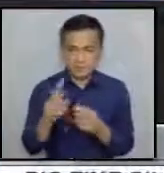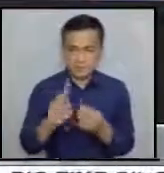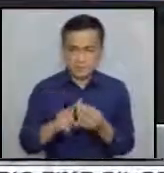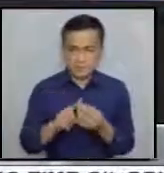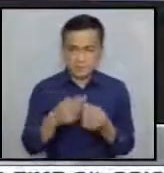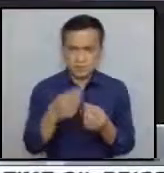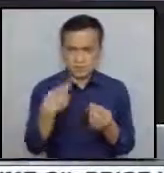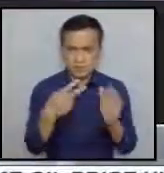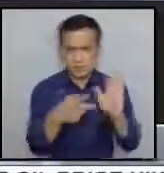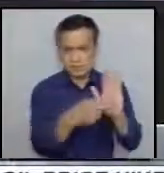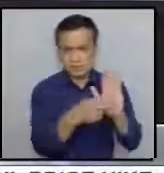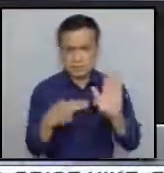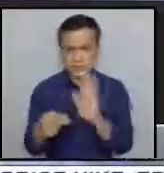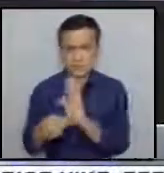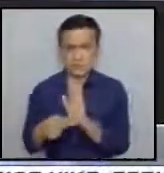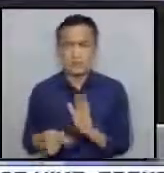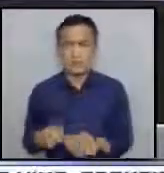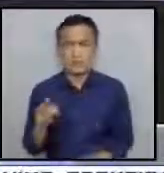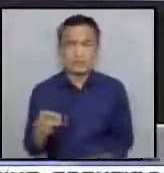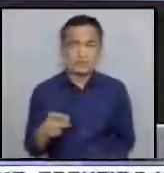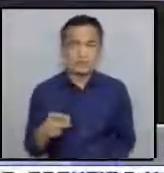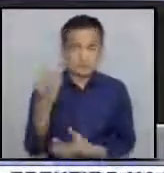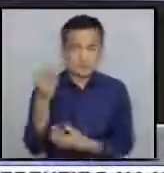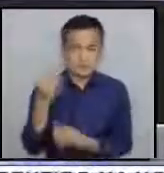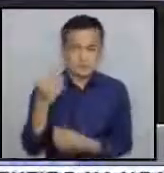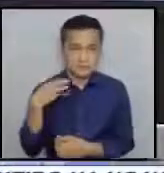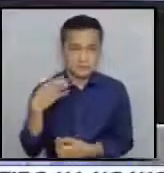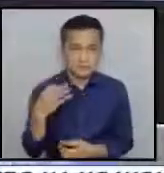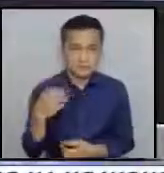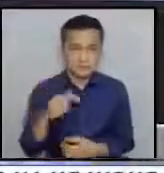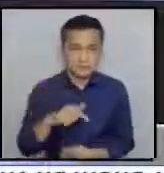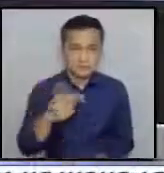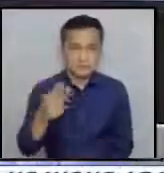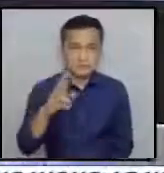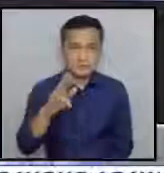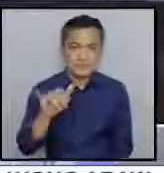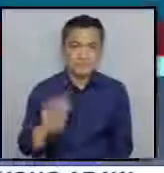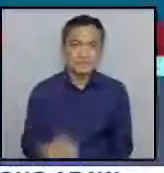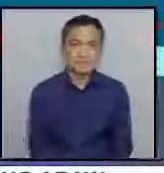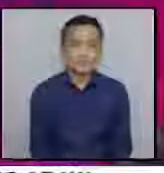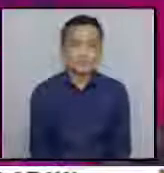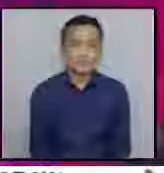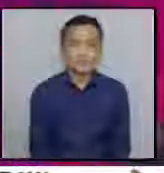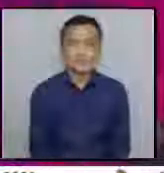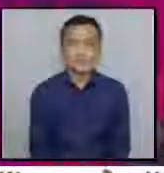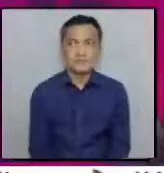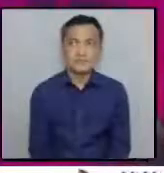iba pang update sa mga kandidato sa ulat ni Ryan Lesigas. Rise and shine, Ryan.